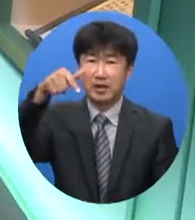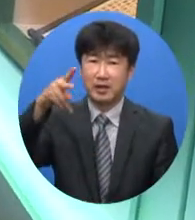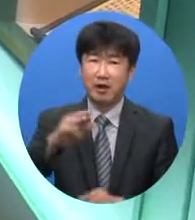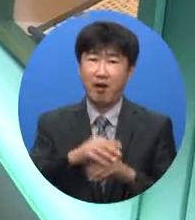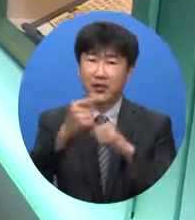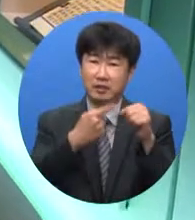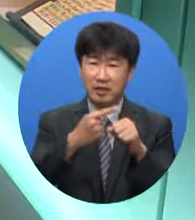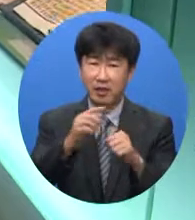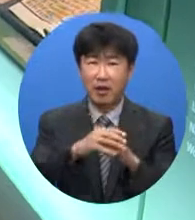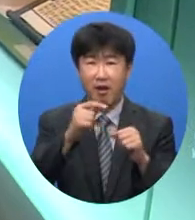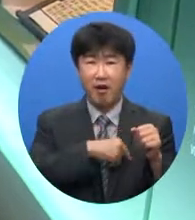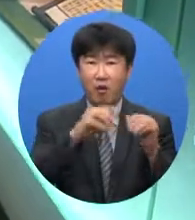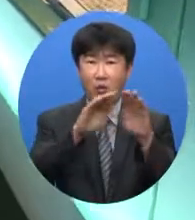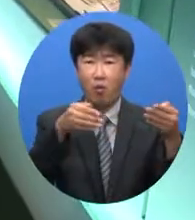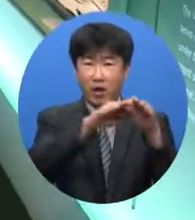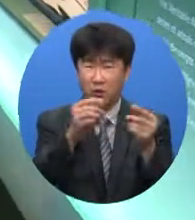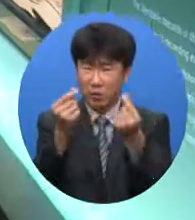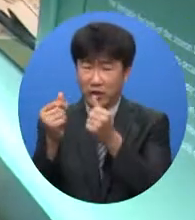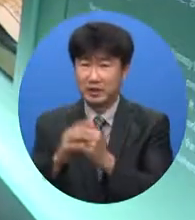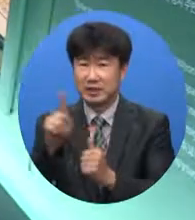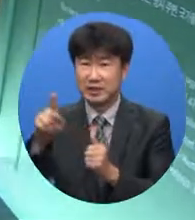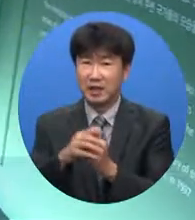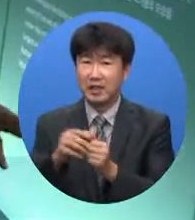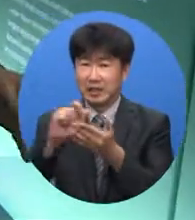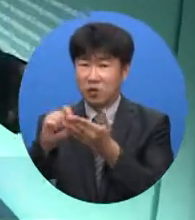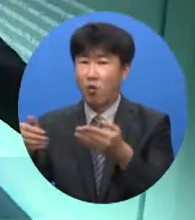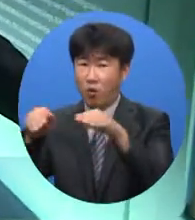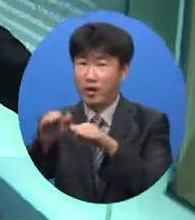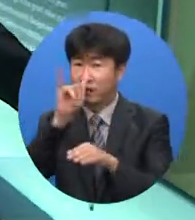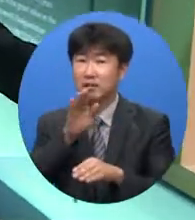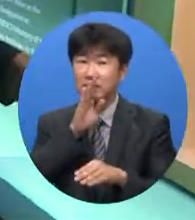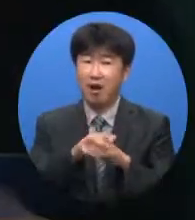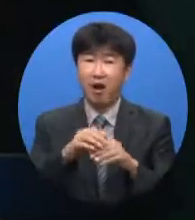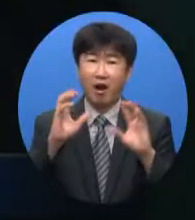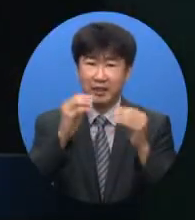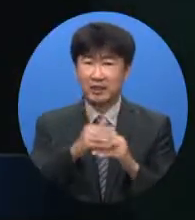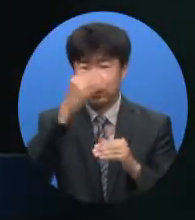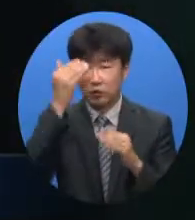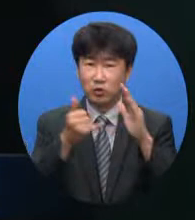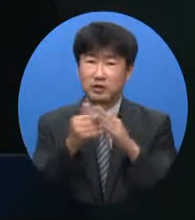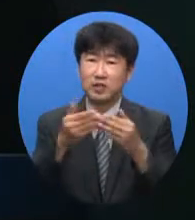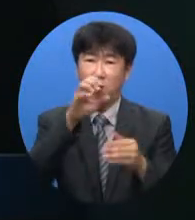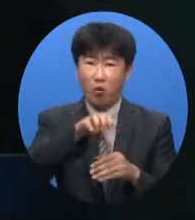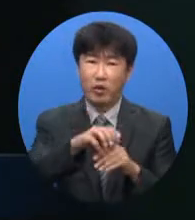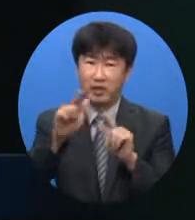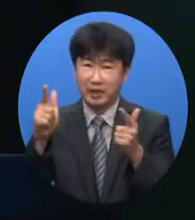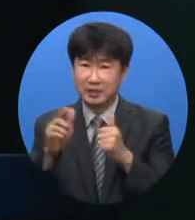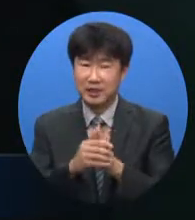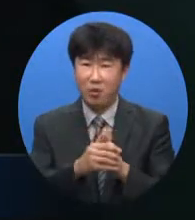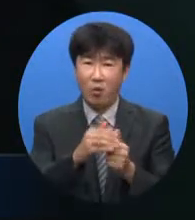대장경 천년관의 버금가는 전시관으로서 상설 전시실은 물론 어린이와 청소년 체험실,